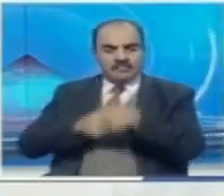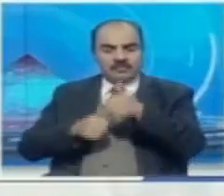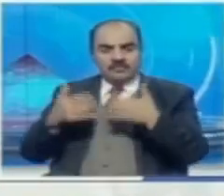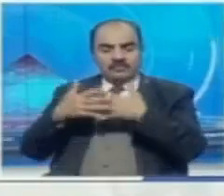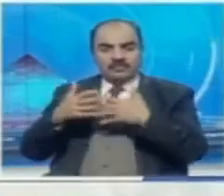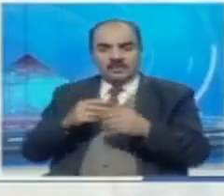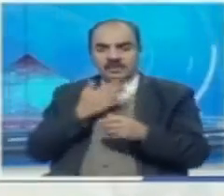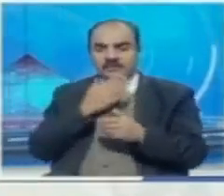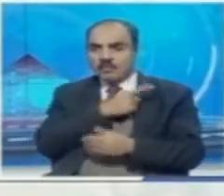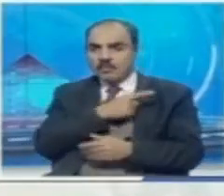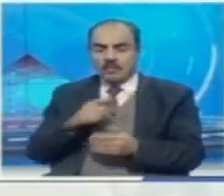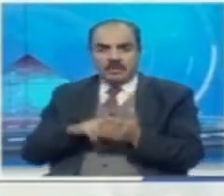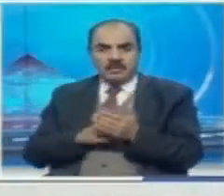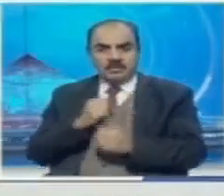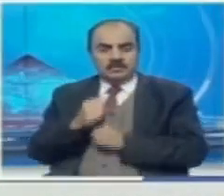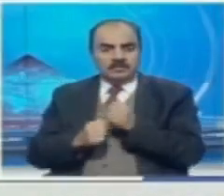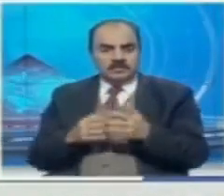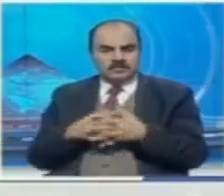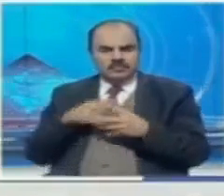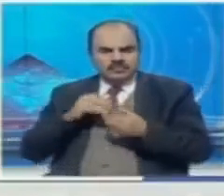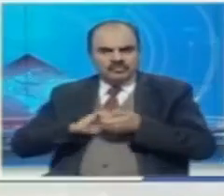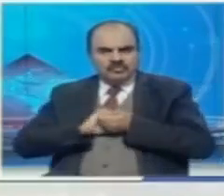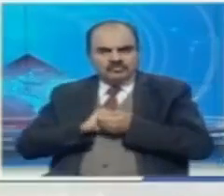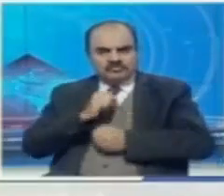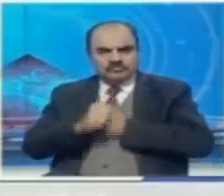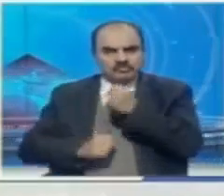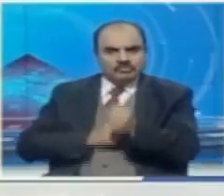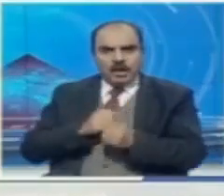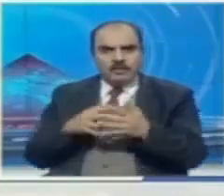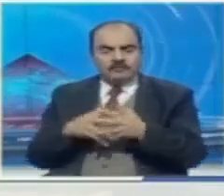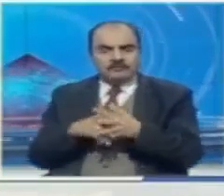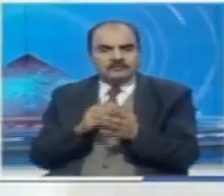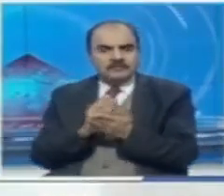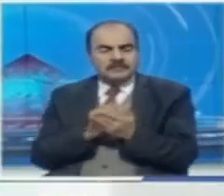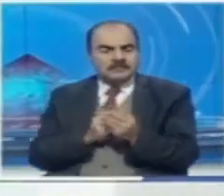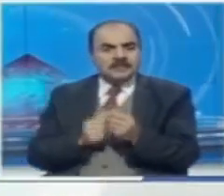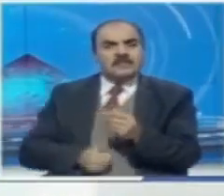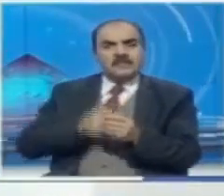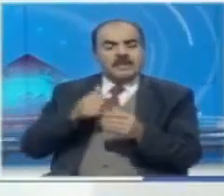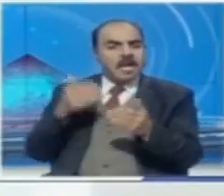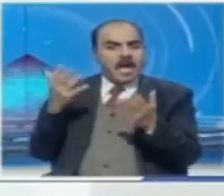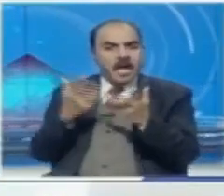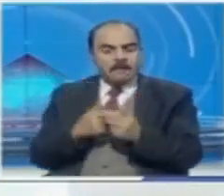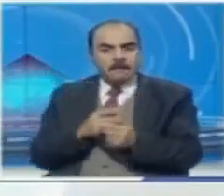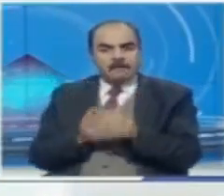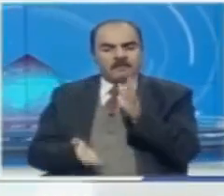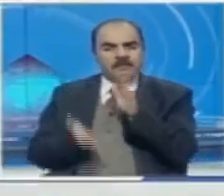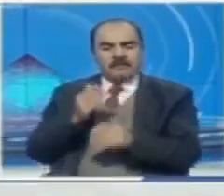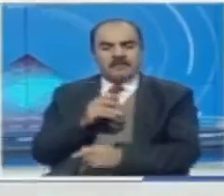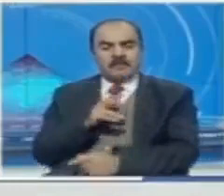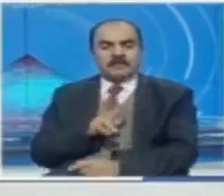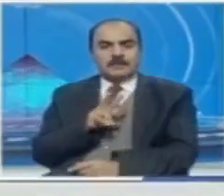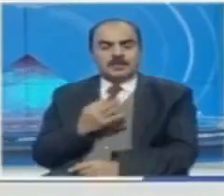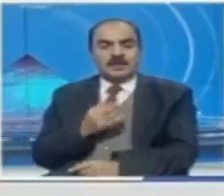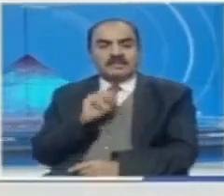الطيران الإفريقية التي تعمل على مأمونية وفعالية حركة الطيران التي تصل إلى ما يقرب من